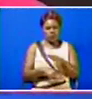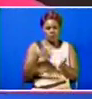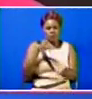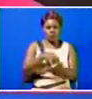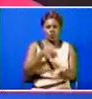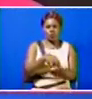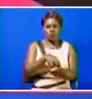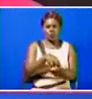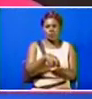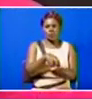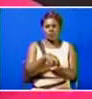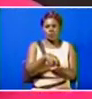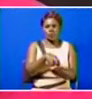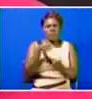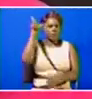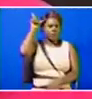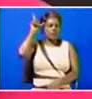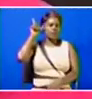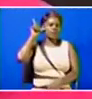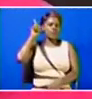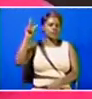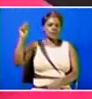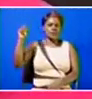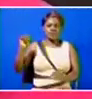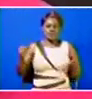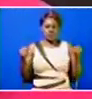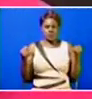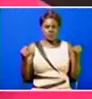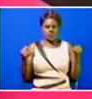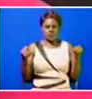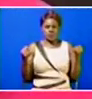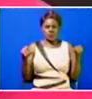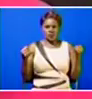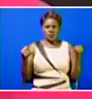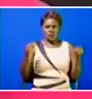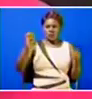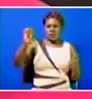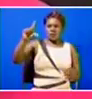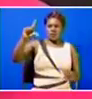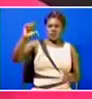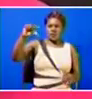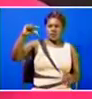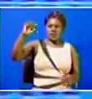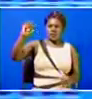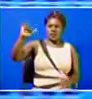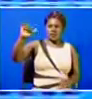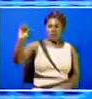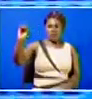kwa kina. Elvis Kosgei, KT News, katika eneo la Kaptorok, kaunti ya Elgeyo Marakwet.